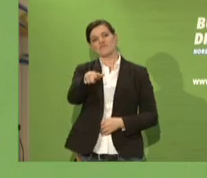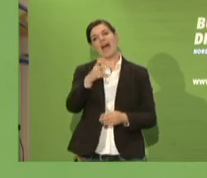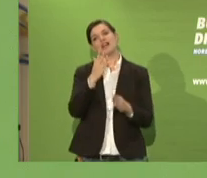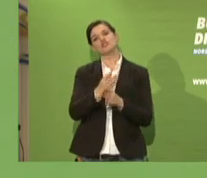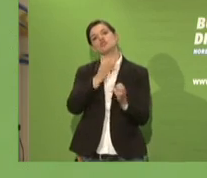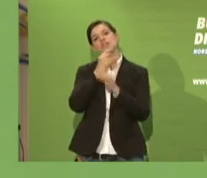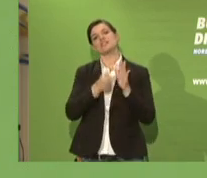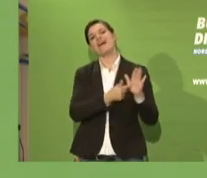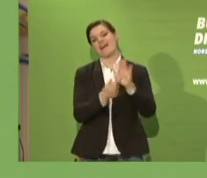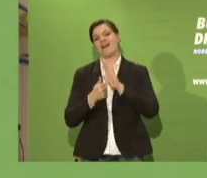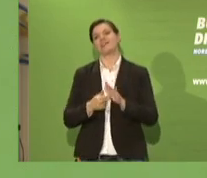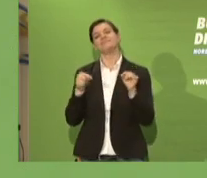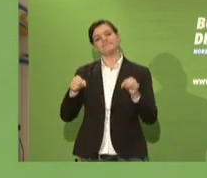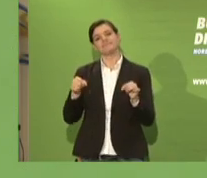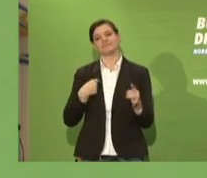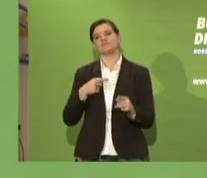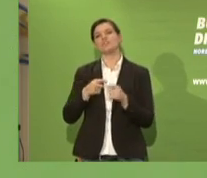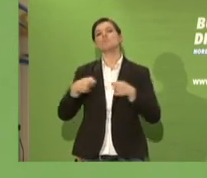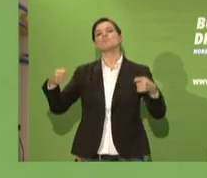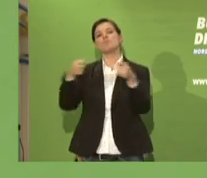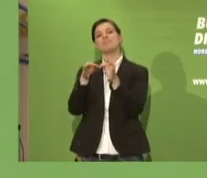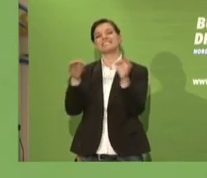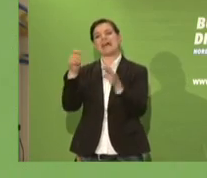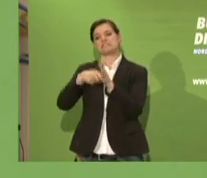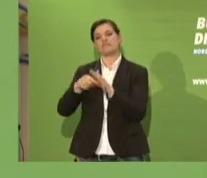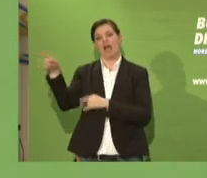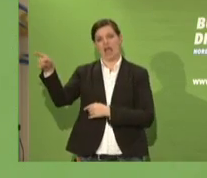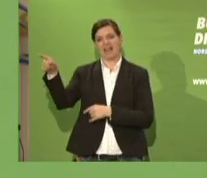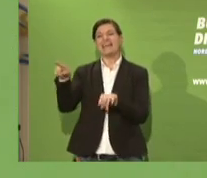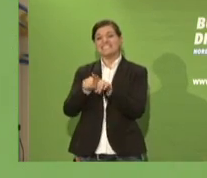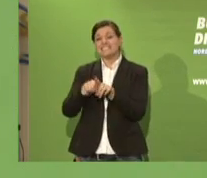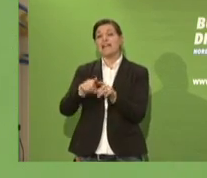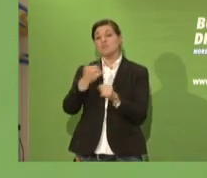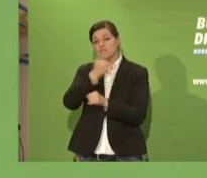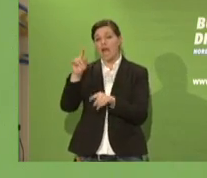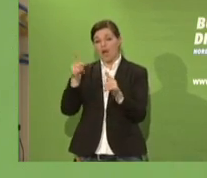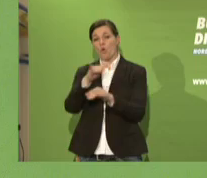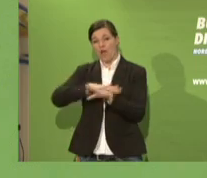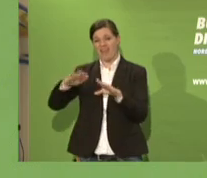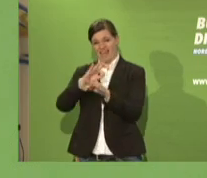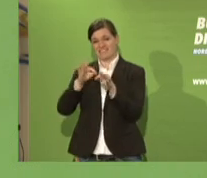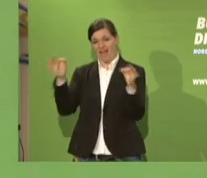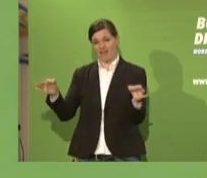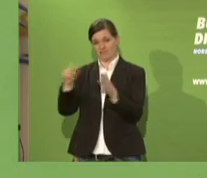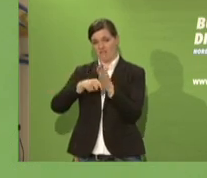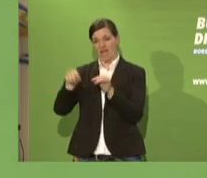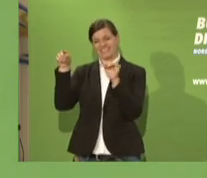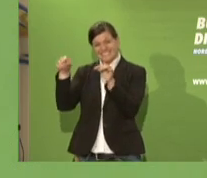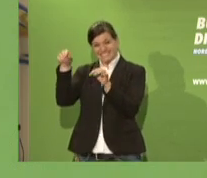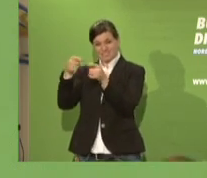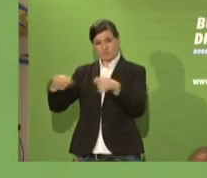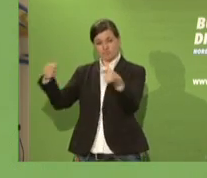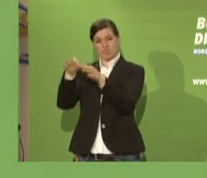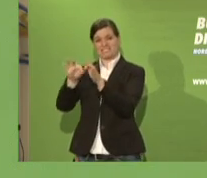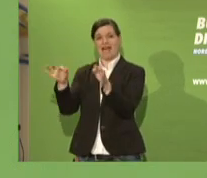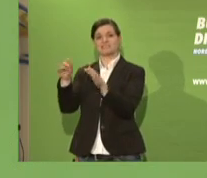im Mittelpunkt, dass wir auch für diese Bundestagswahl, denn sie wird im selben Jahr wie die Landtagswahl stattfinden, dass auch diese Bundestagswahl in